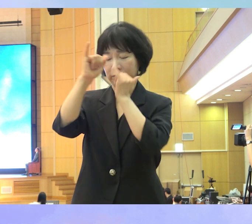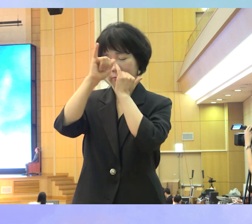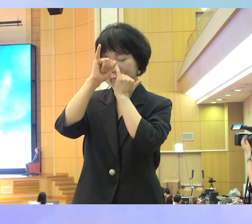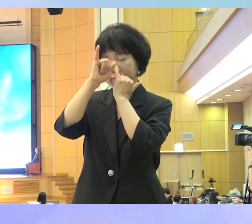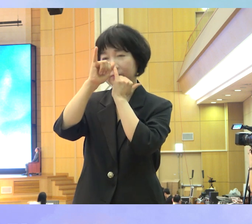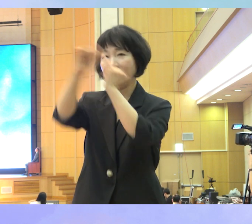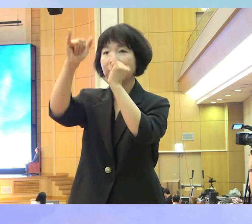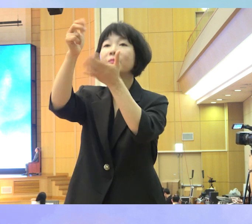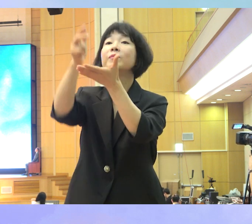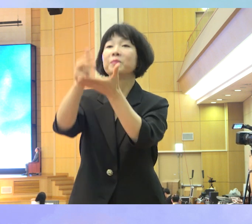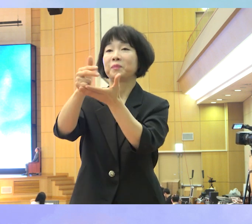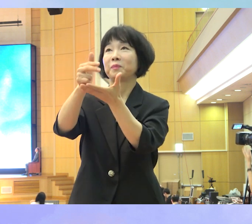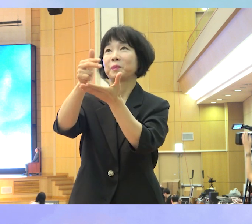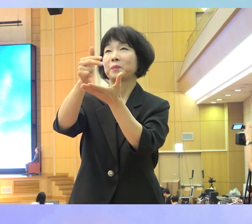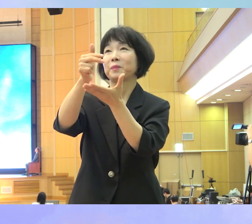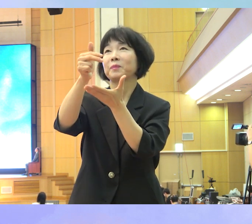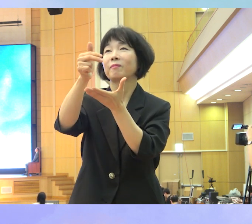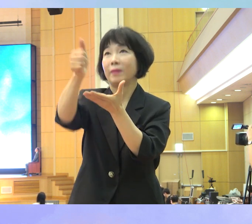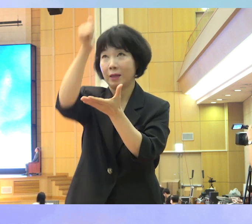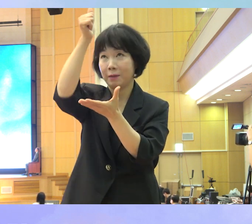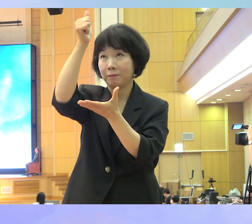위대하신 주님